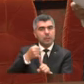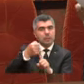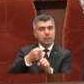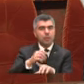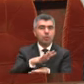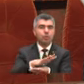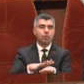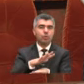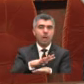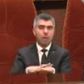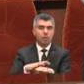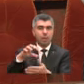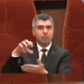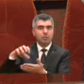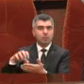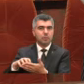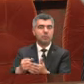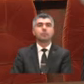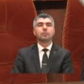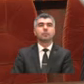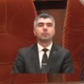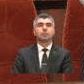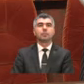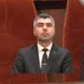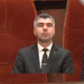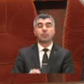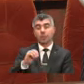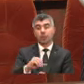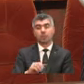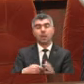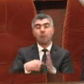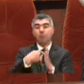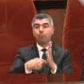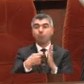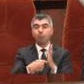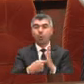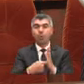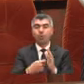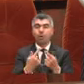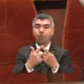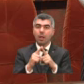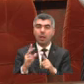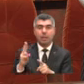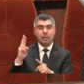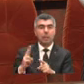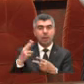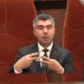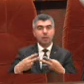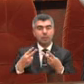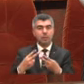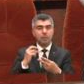الجهوية المتقدمة. بغيت أيضا نشير المشاريع اللي قمنا بإطلاقها في هذا المجال بجهة